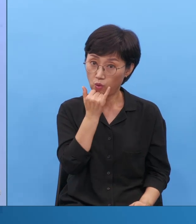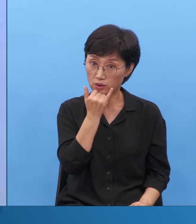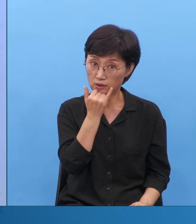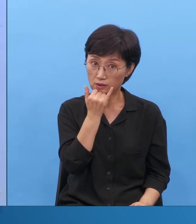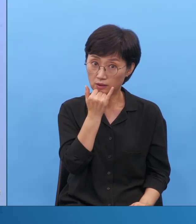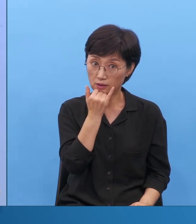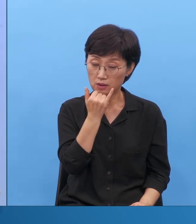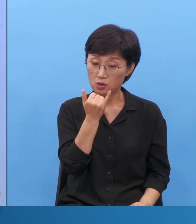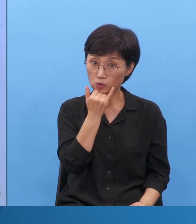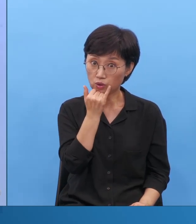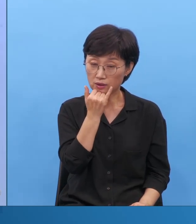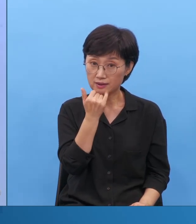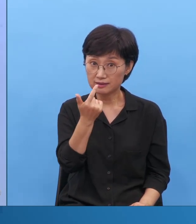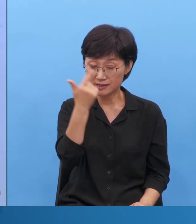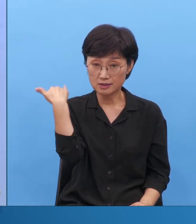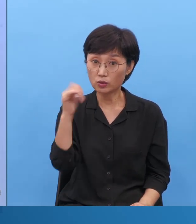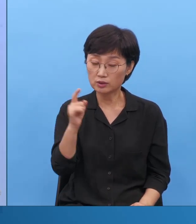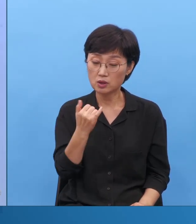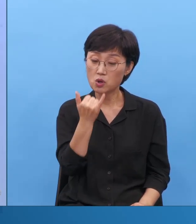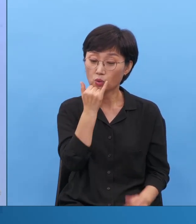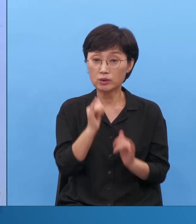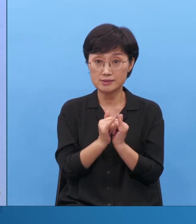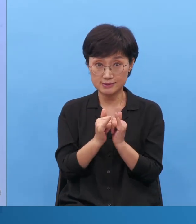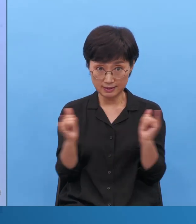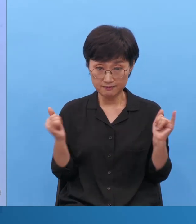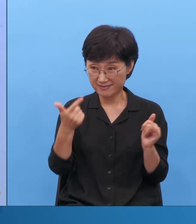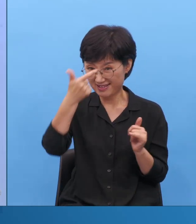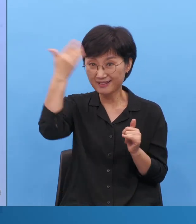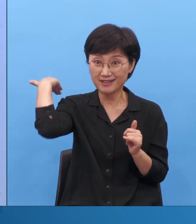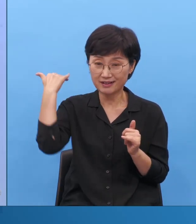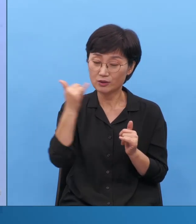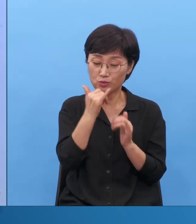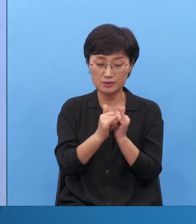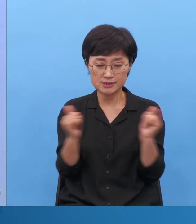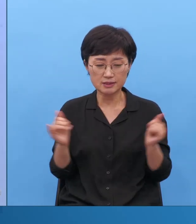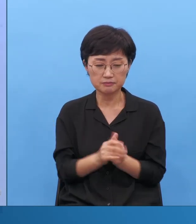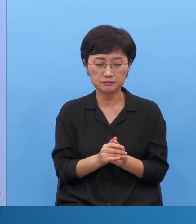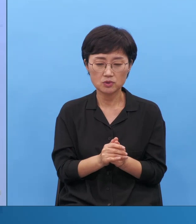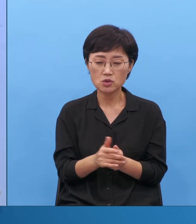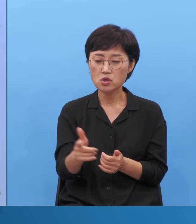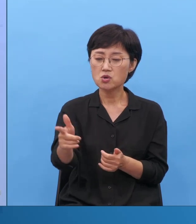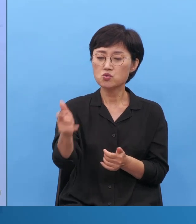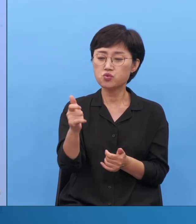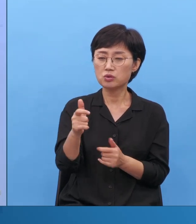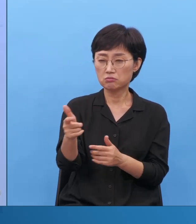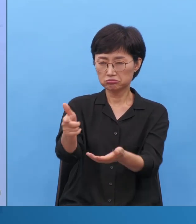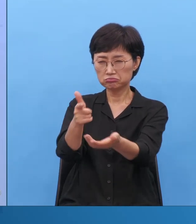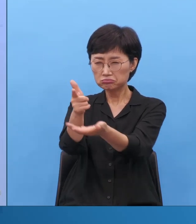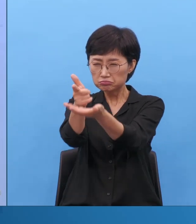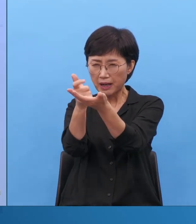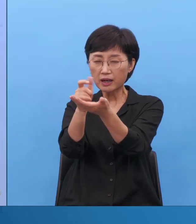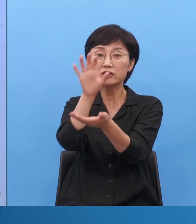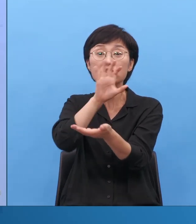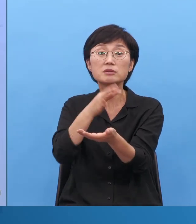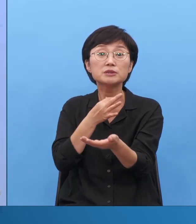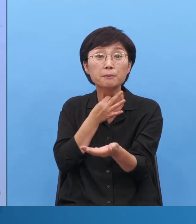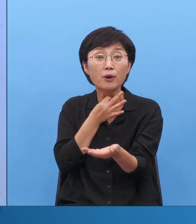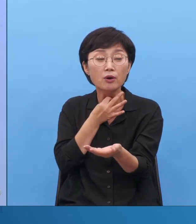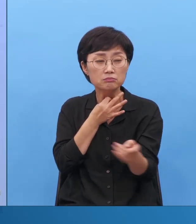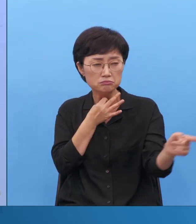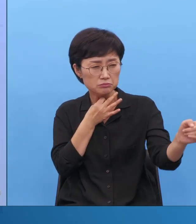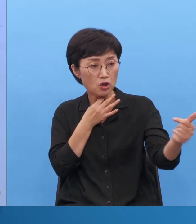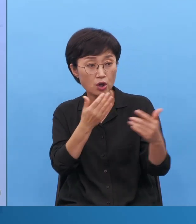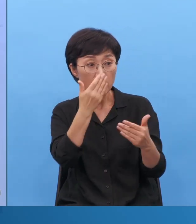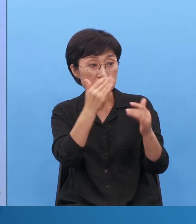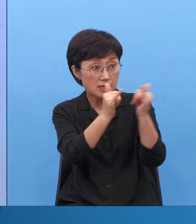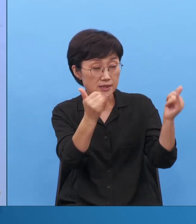청소년 연습할 때 유대인 지나가면 쏴버려요. And so 연습하는데 it was to the point 그 where 정도였어요. the German soldiers were shooting the Jewish people just for 유대인이